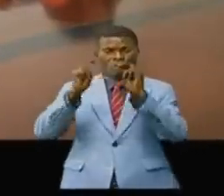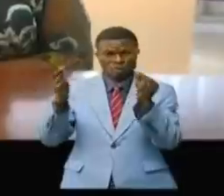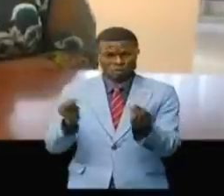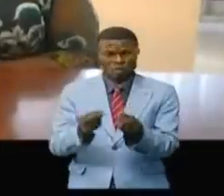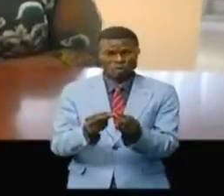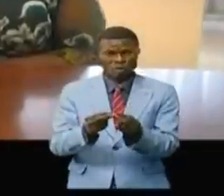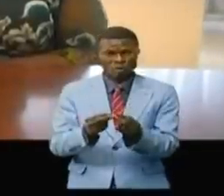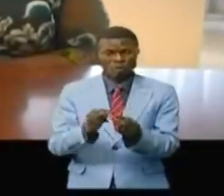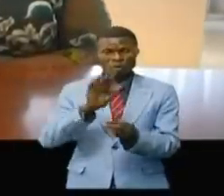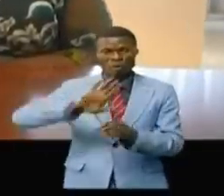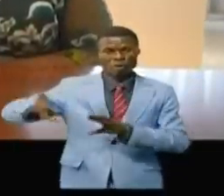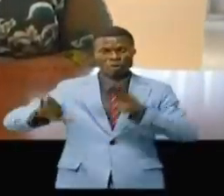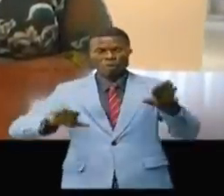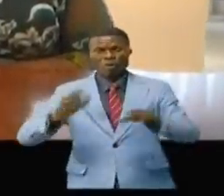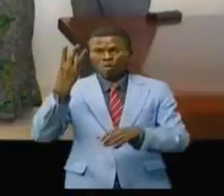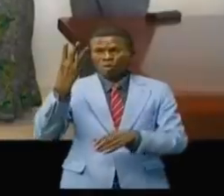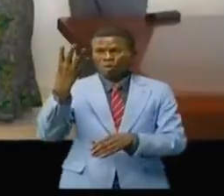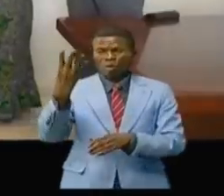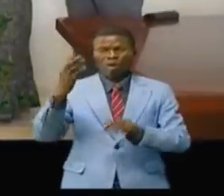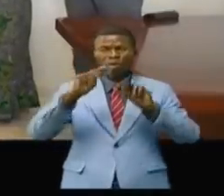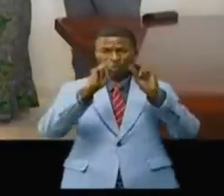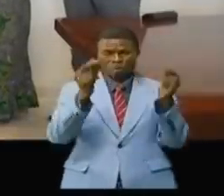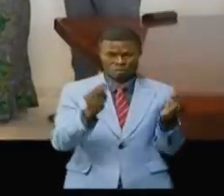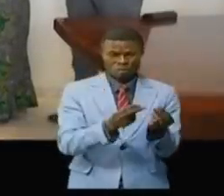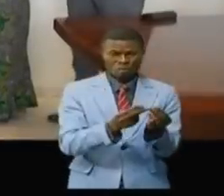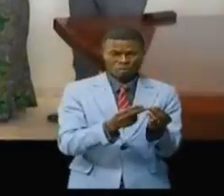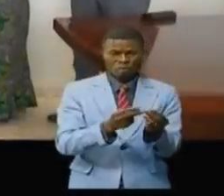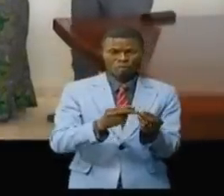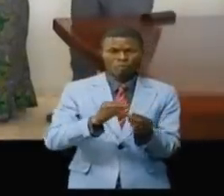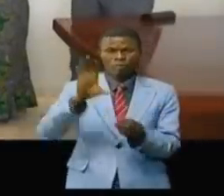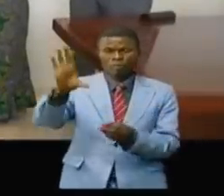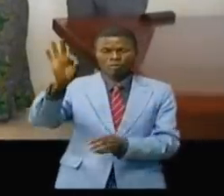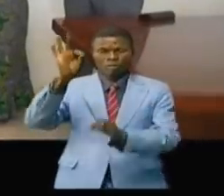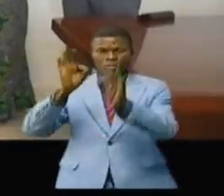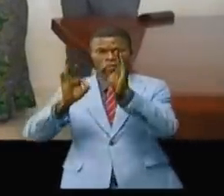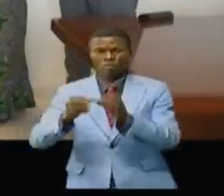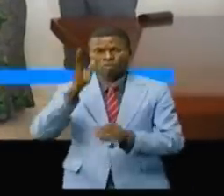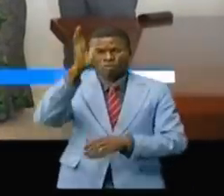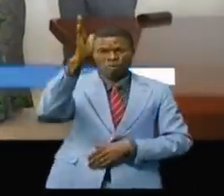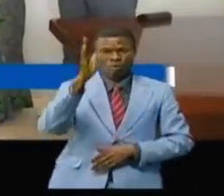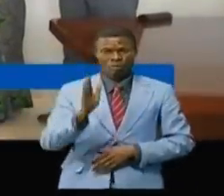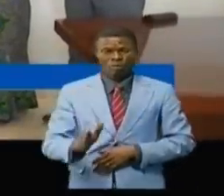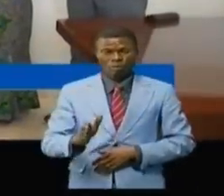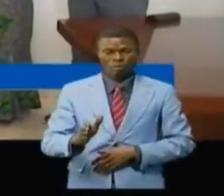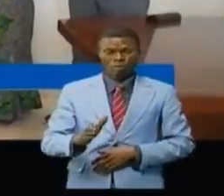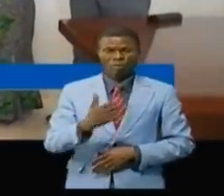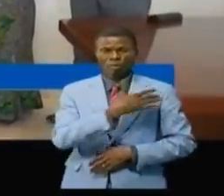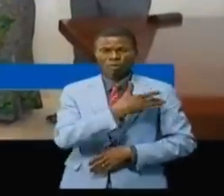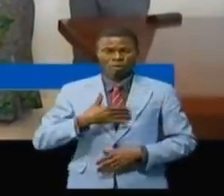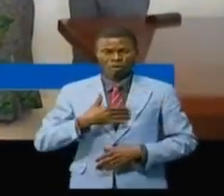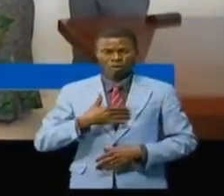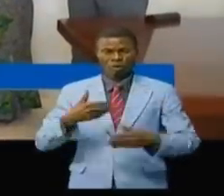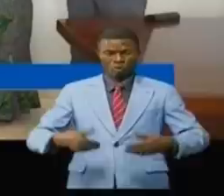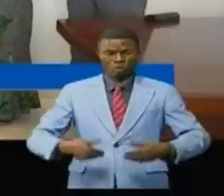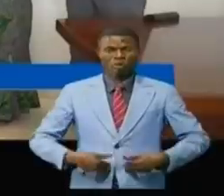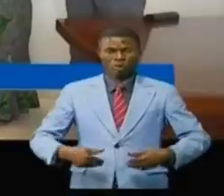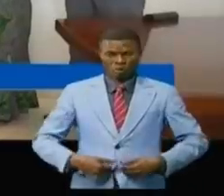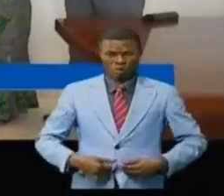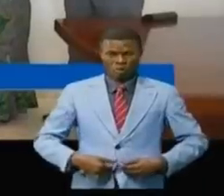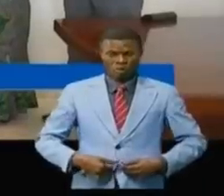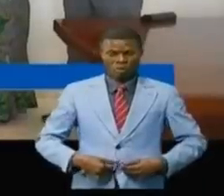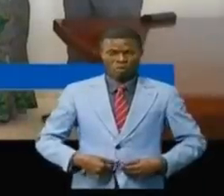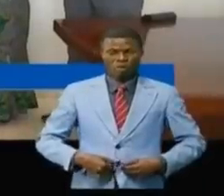sera subdivisée en 4 groupes. Nous avons recueilli plus de 500 enregistrements des jeunes qui